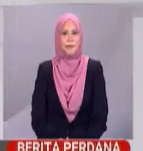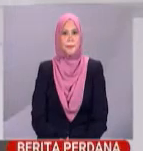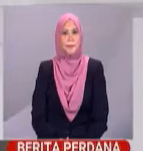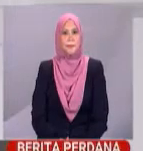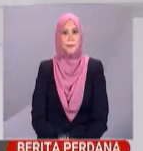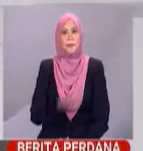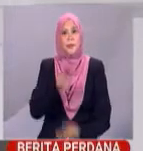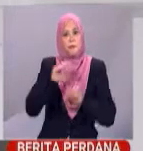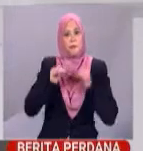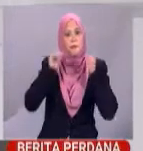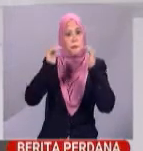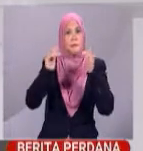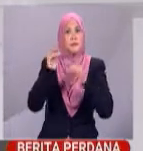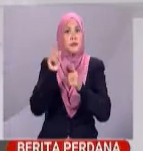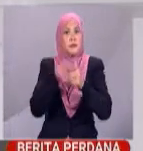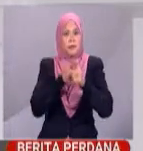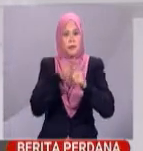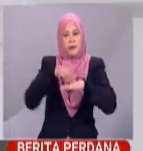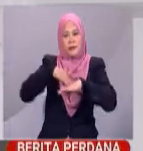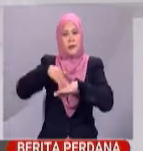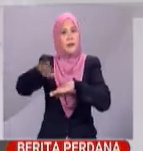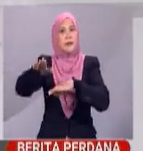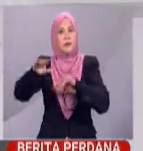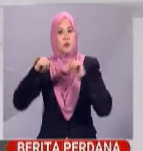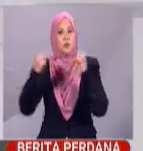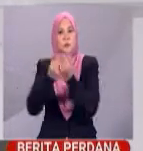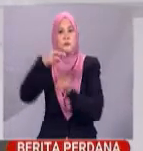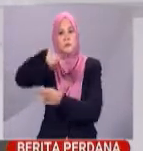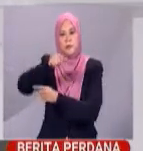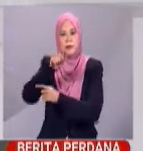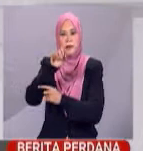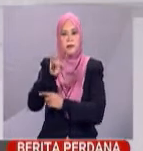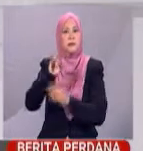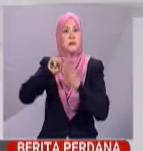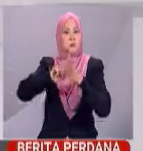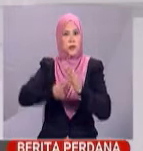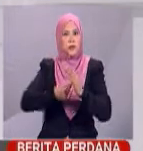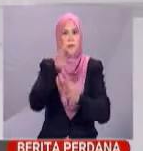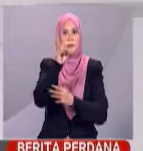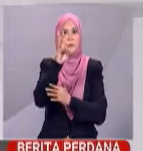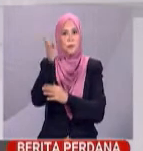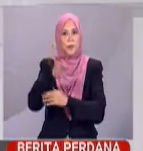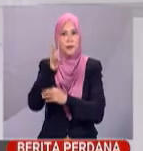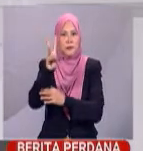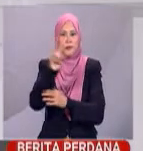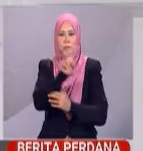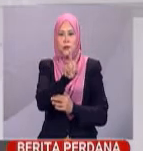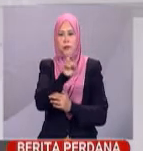Sementara itu, fasa pertama penghantaran pulang parti bermula 6 Jun ini. Ia melibatkan